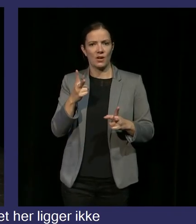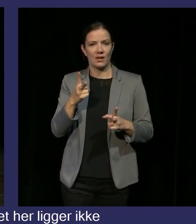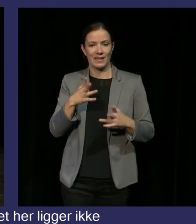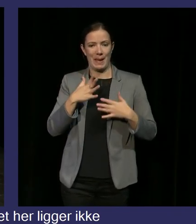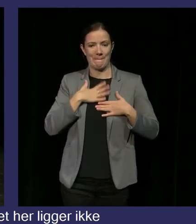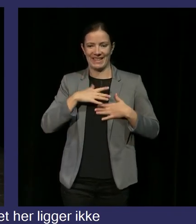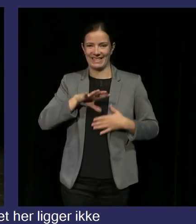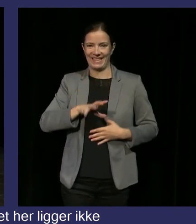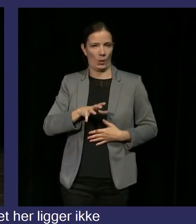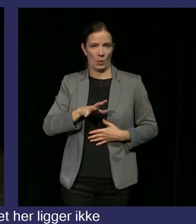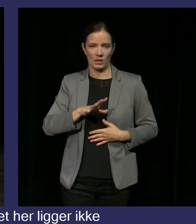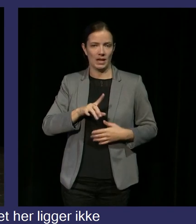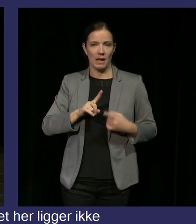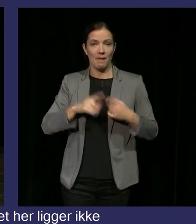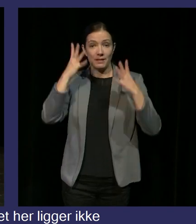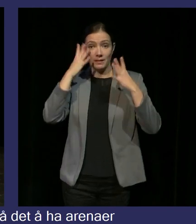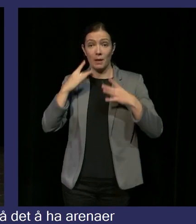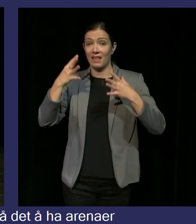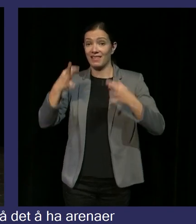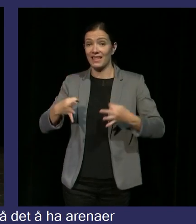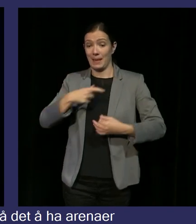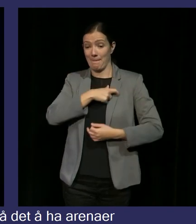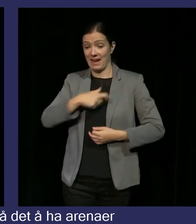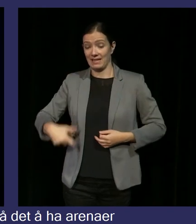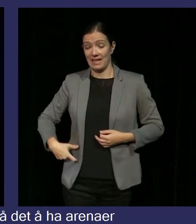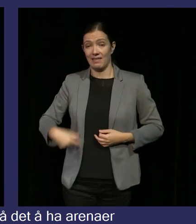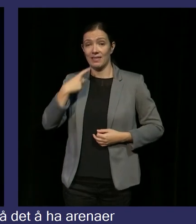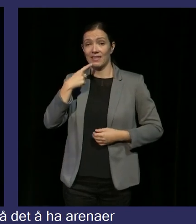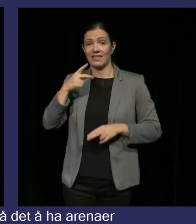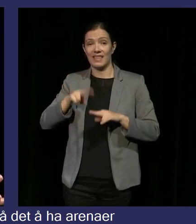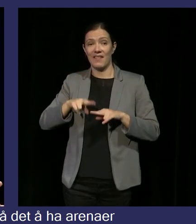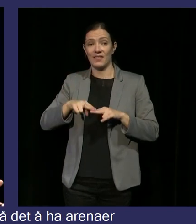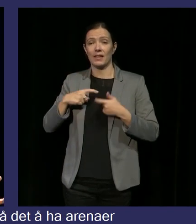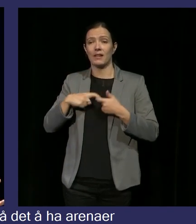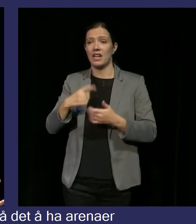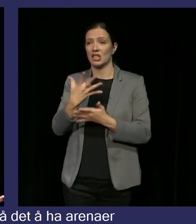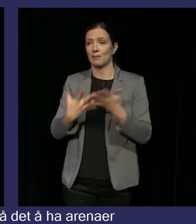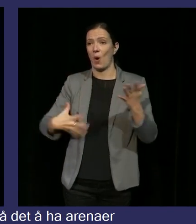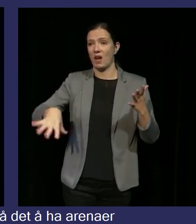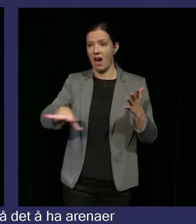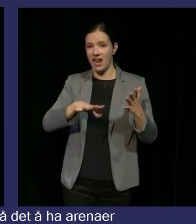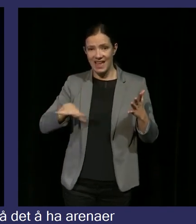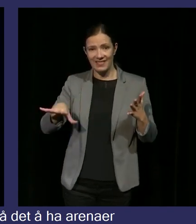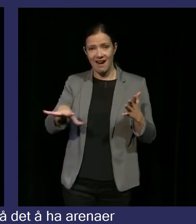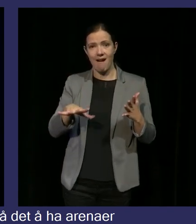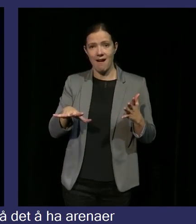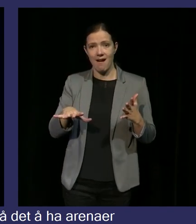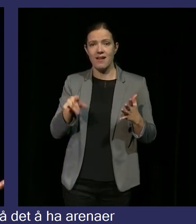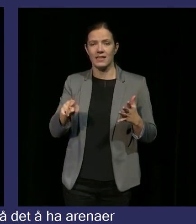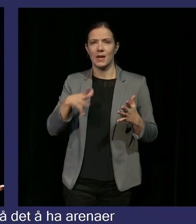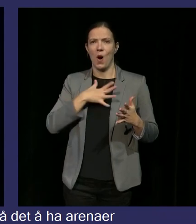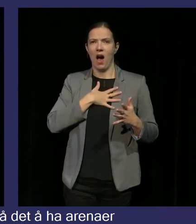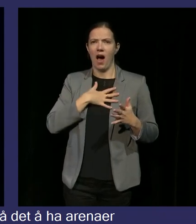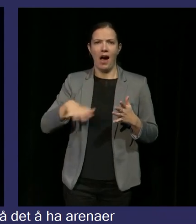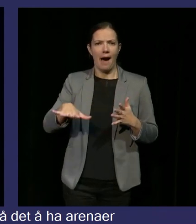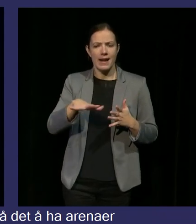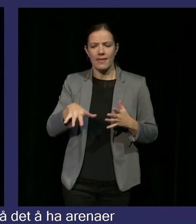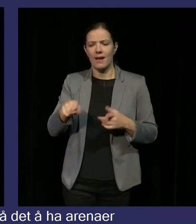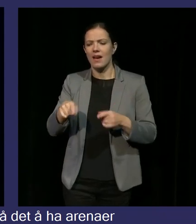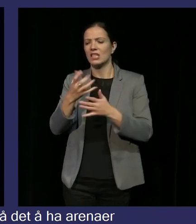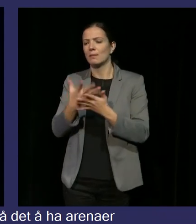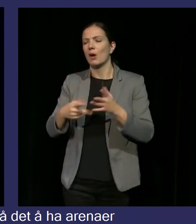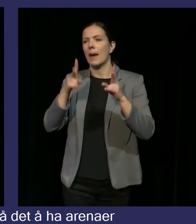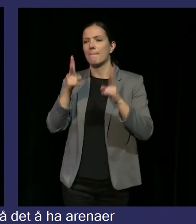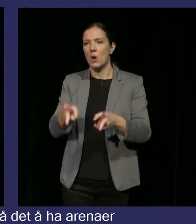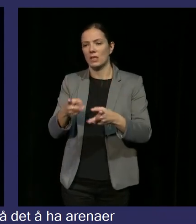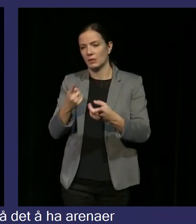min sektor da, men sametingspresidenten trakk jo frem det her med språkarena. Altså det å ha arena der språket